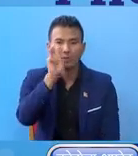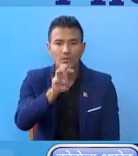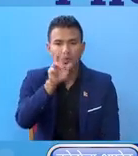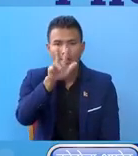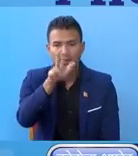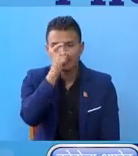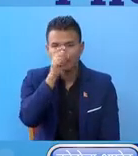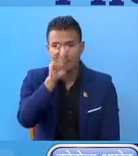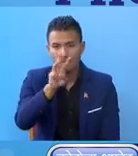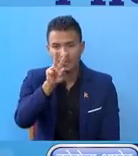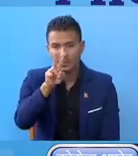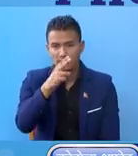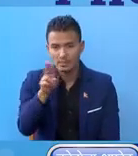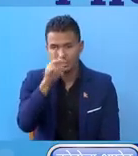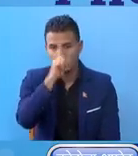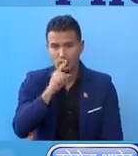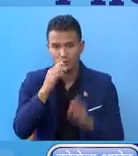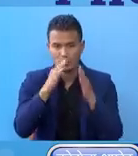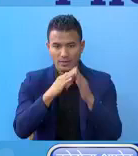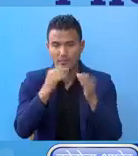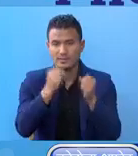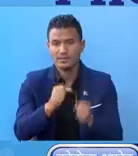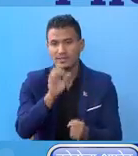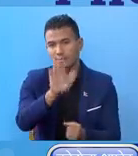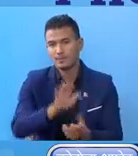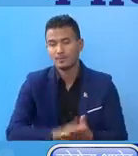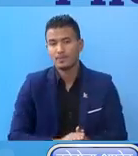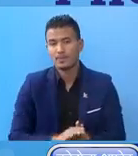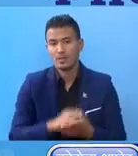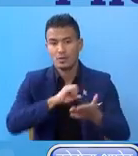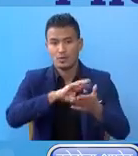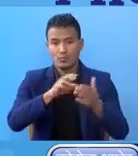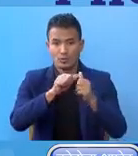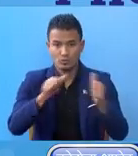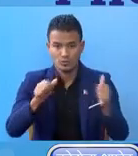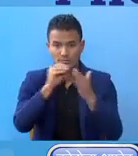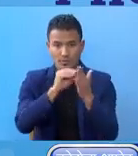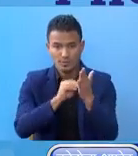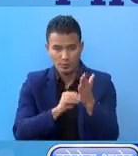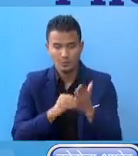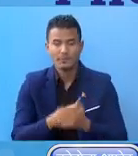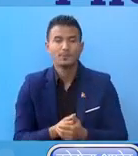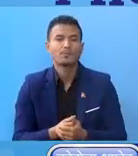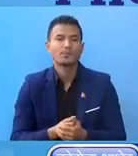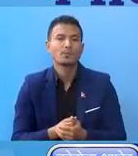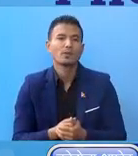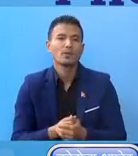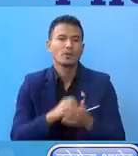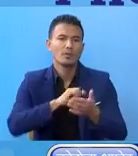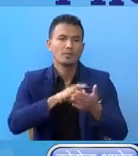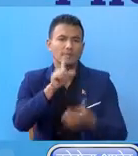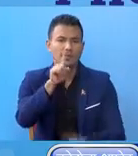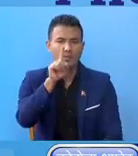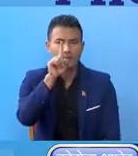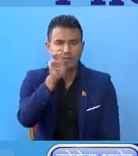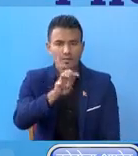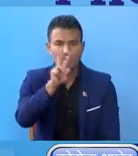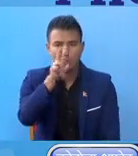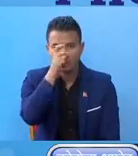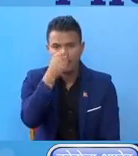9,832 जना क्वारेन्टिनमा रहनुभएको छ। प्रदेश अनुसार सक्रिय संक्रमितको संख्या यस प्रकार छ। प्रदेश एकमा